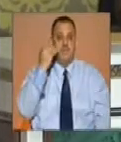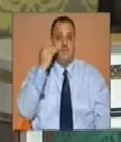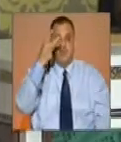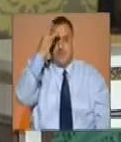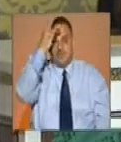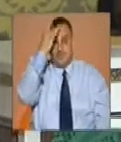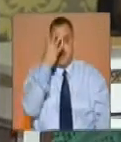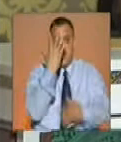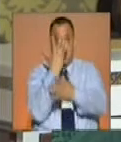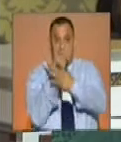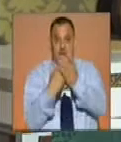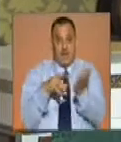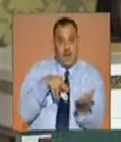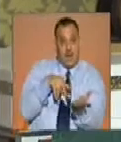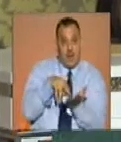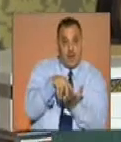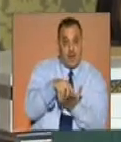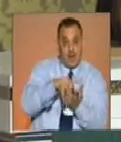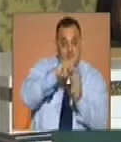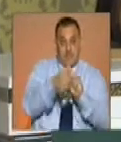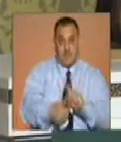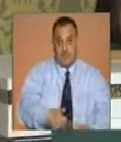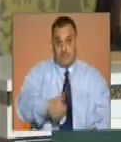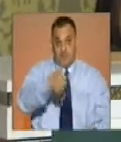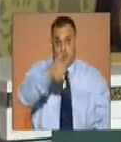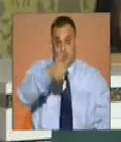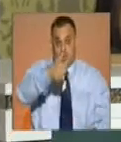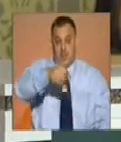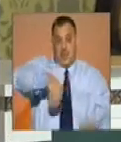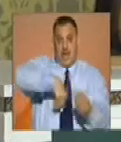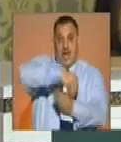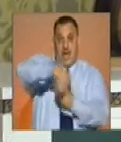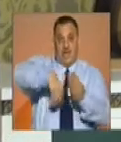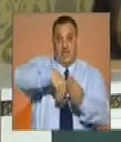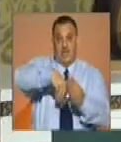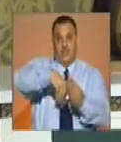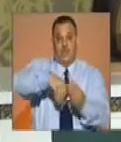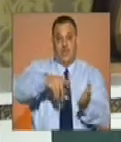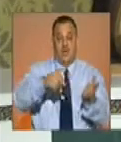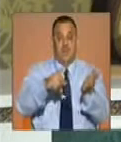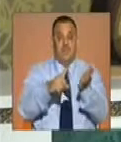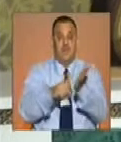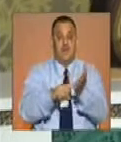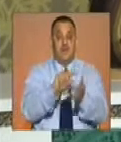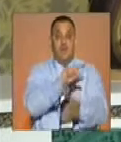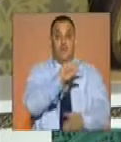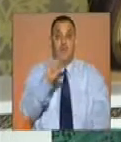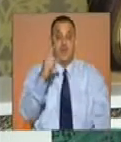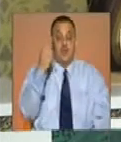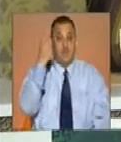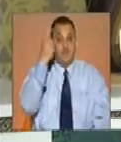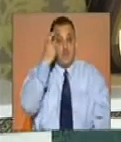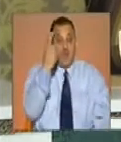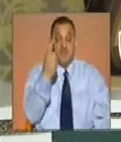يمشي. دابا كنسق في سيادتك كيفاش الحل؟ نعم. أو لا صدقة جارية، شنو لو صدقة